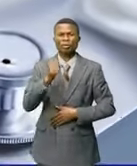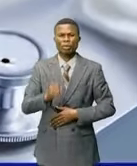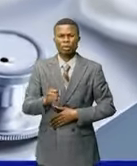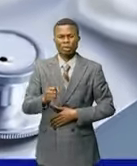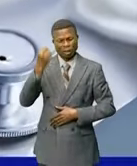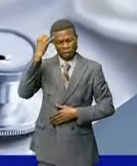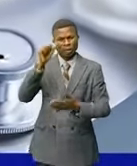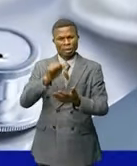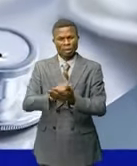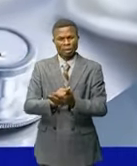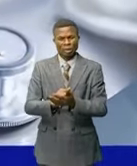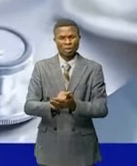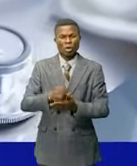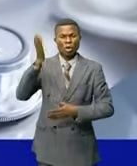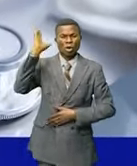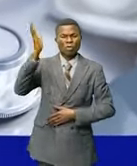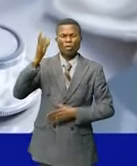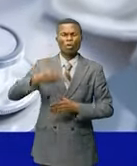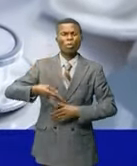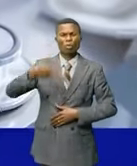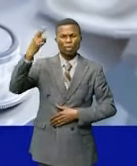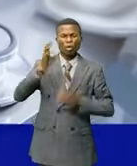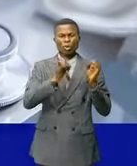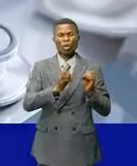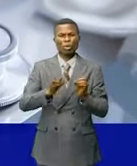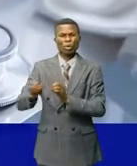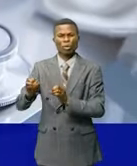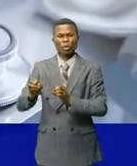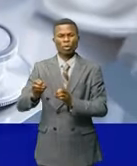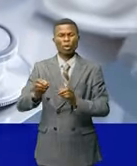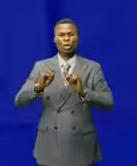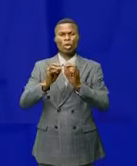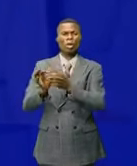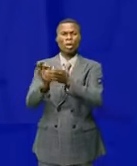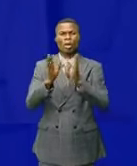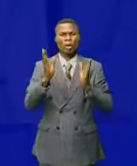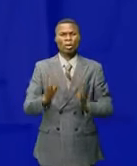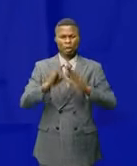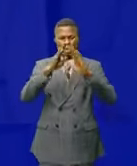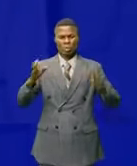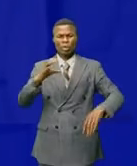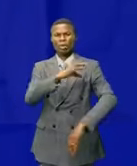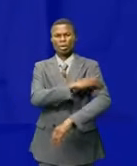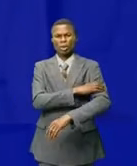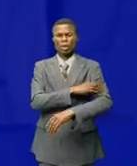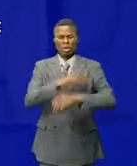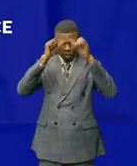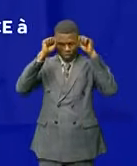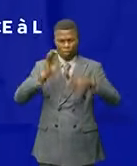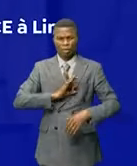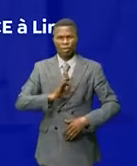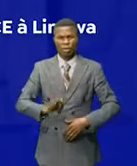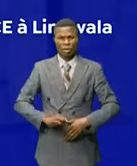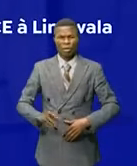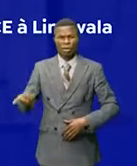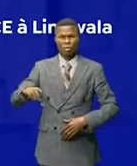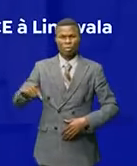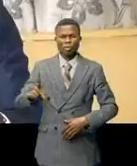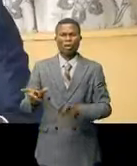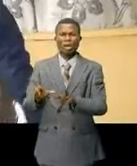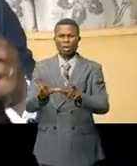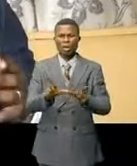sens de ce forum de haut niveau organisé par les coordonnateurs de la maison civile du chef de l'État, province de